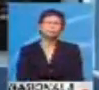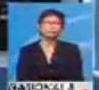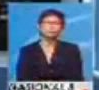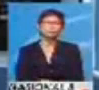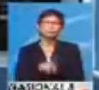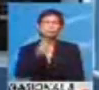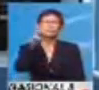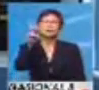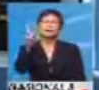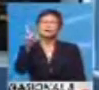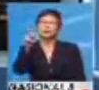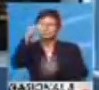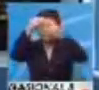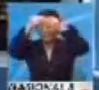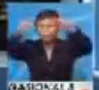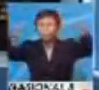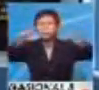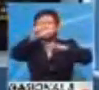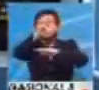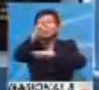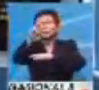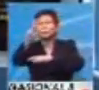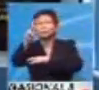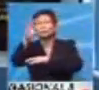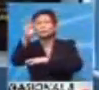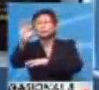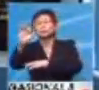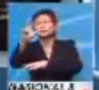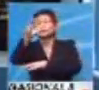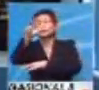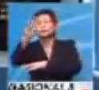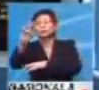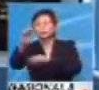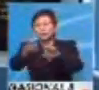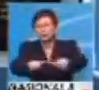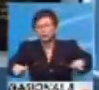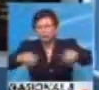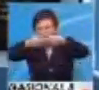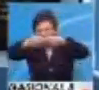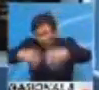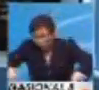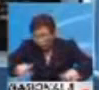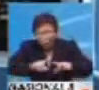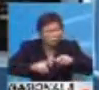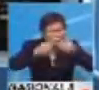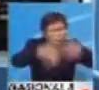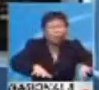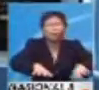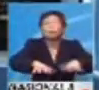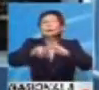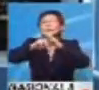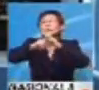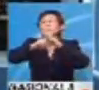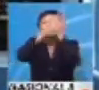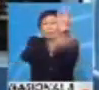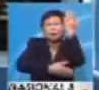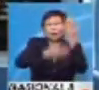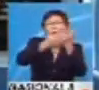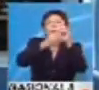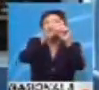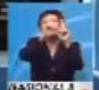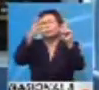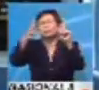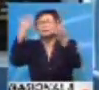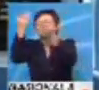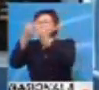kemudian dalam negeri medidahkan 3937 kanak-kanak hilang Telah dilaporkan di seluruh negara sejak 2014 hingga